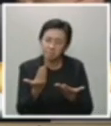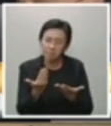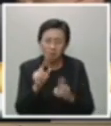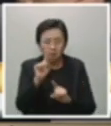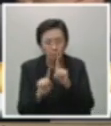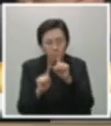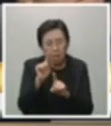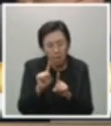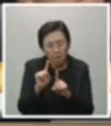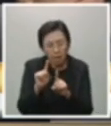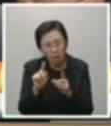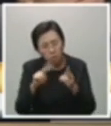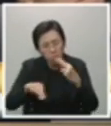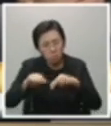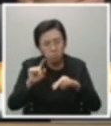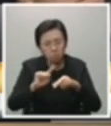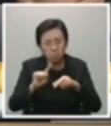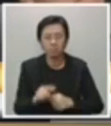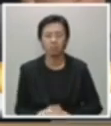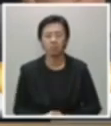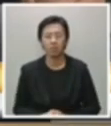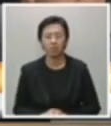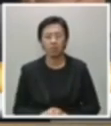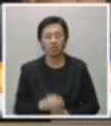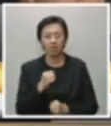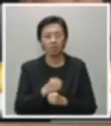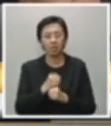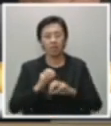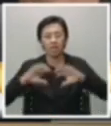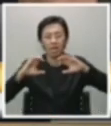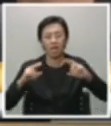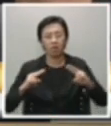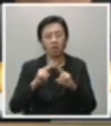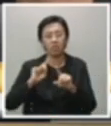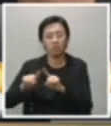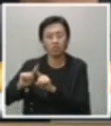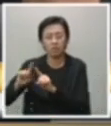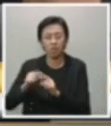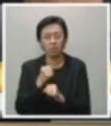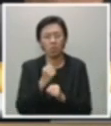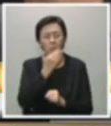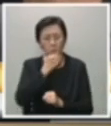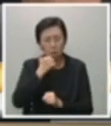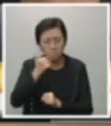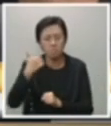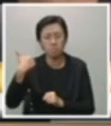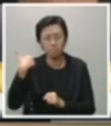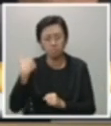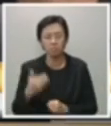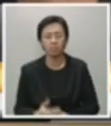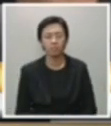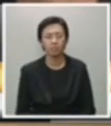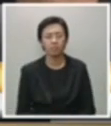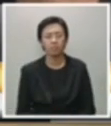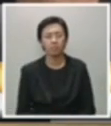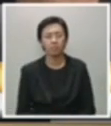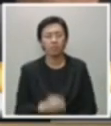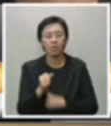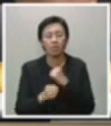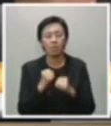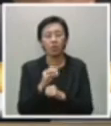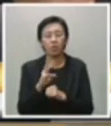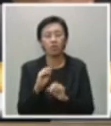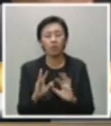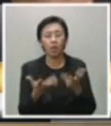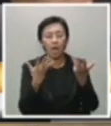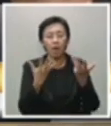เป็นเครื่องวัดนะครับข้าราชการในกระทรวงอื่นๆเนี่ยเขาก็ทำความดีให้กับชาติแต่เวลาเกษียณราชการแล้วเ